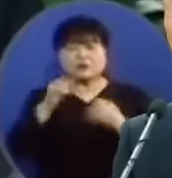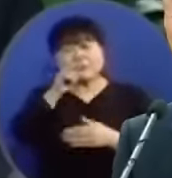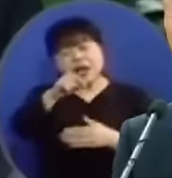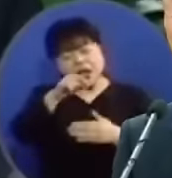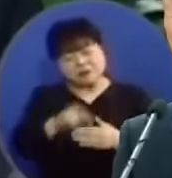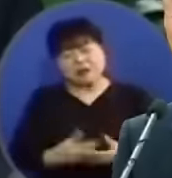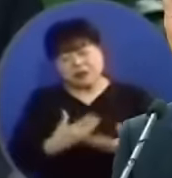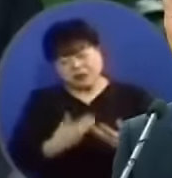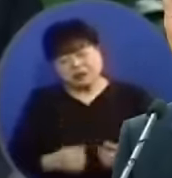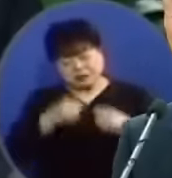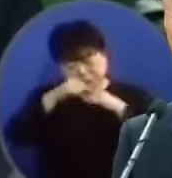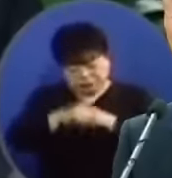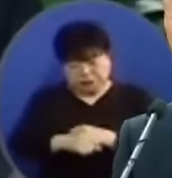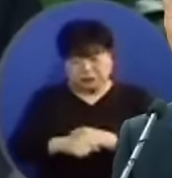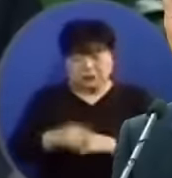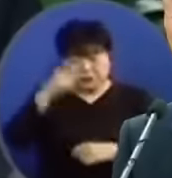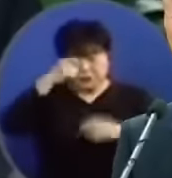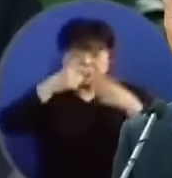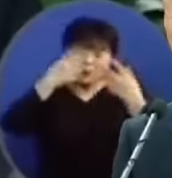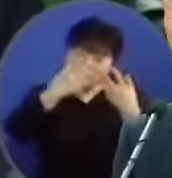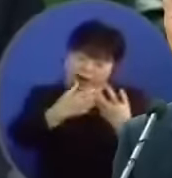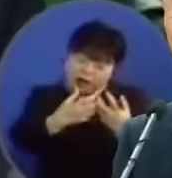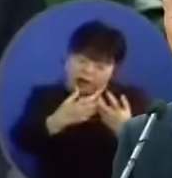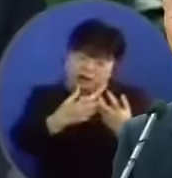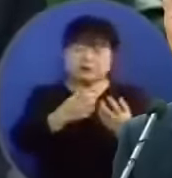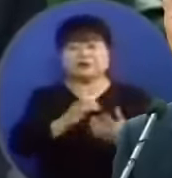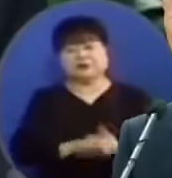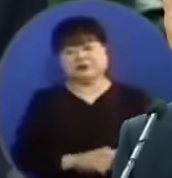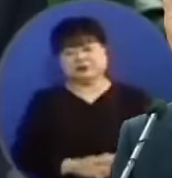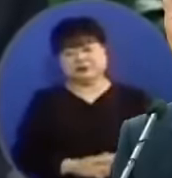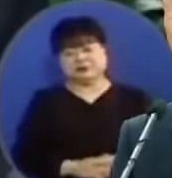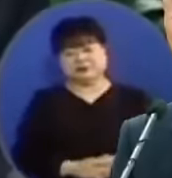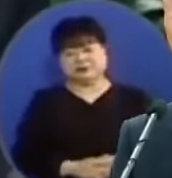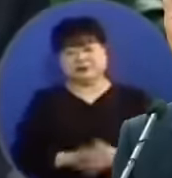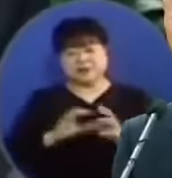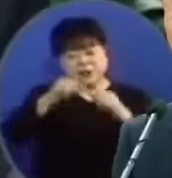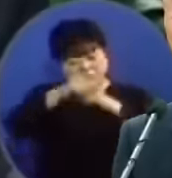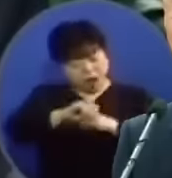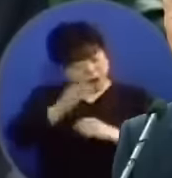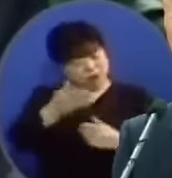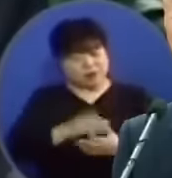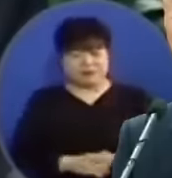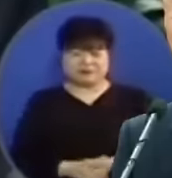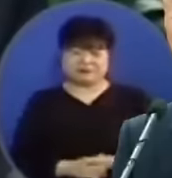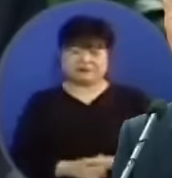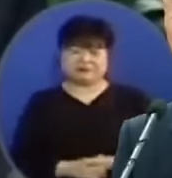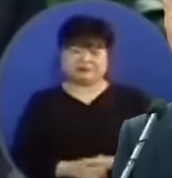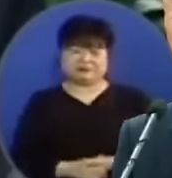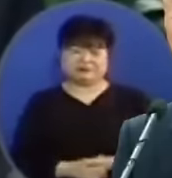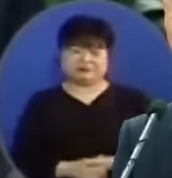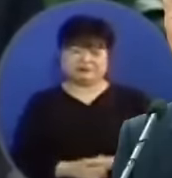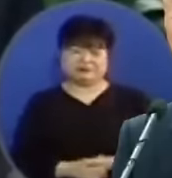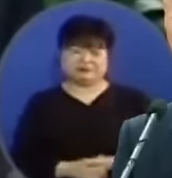마음에 좌절하고 슬픔이 꽉 들어차면 나라가 망합니다.